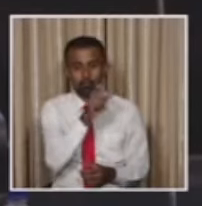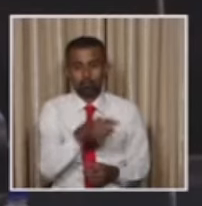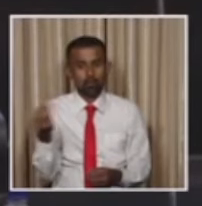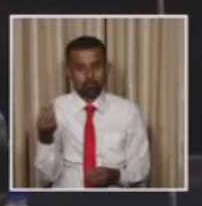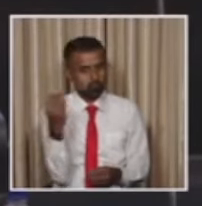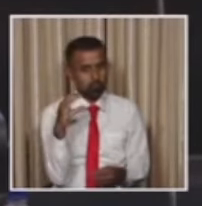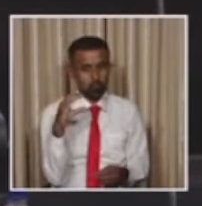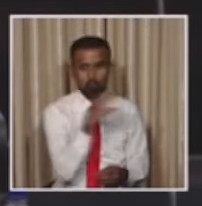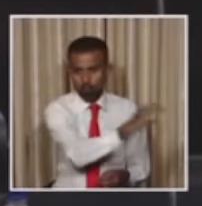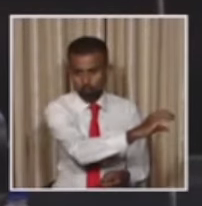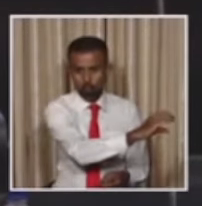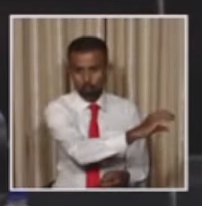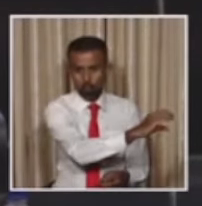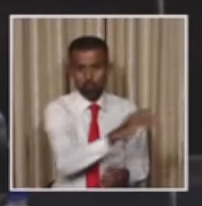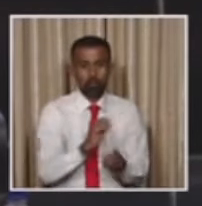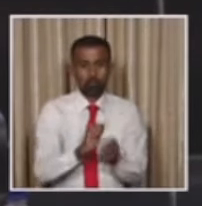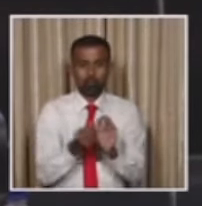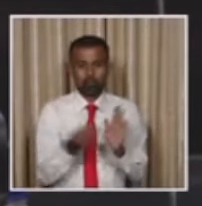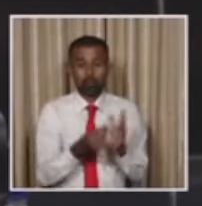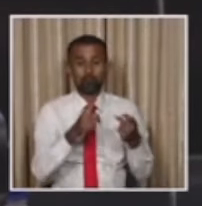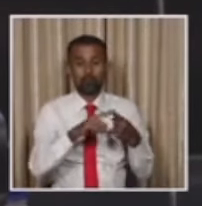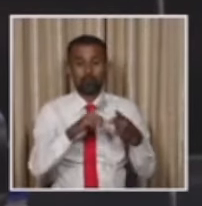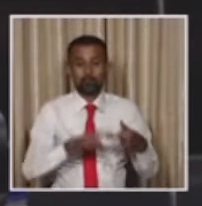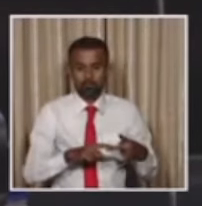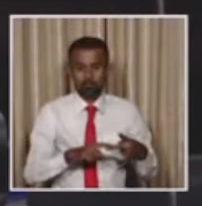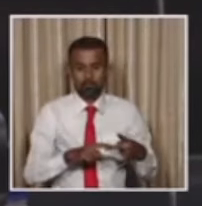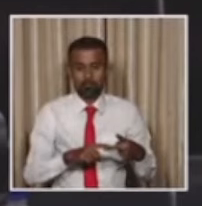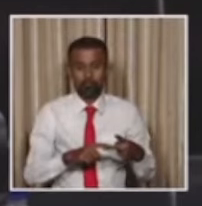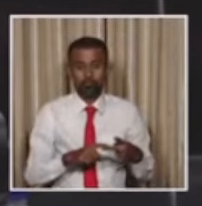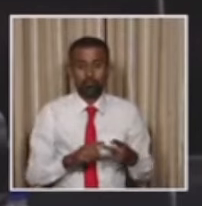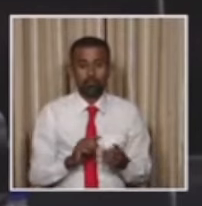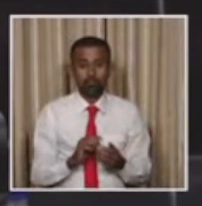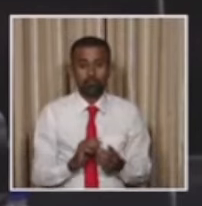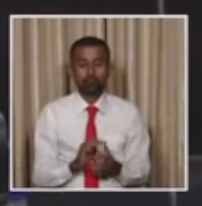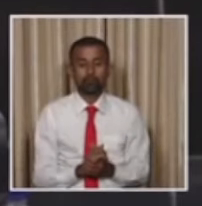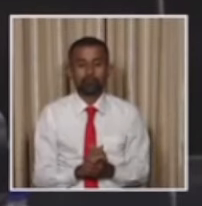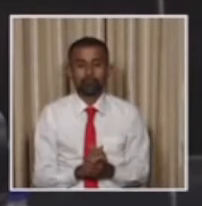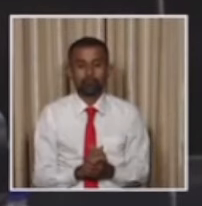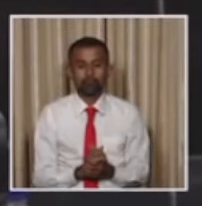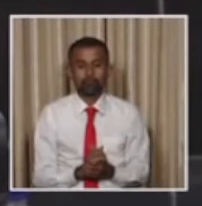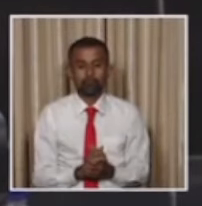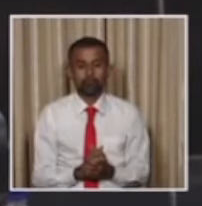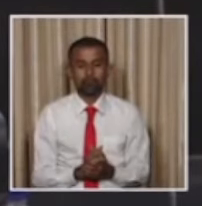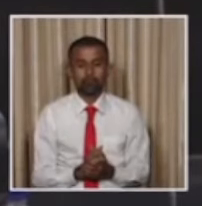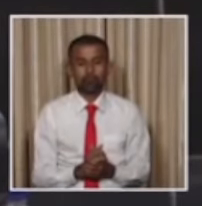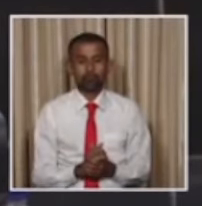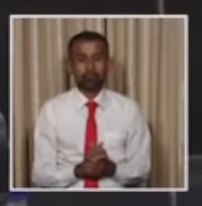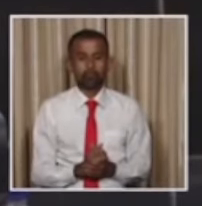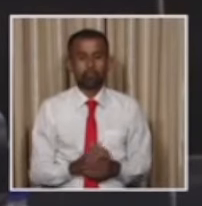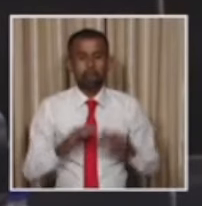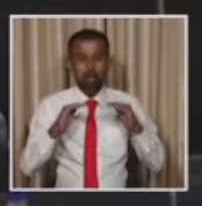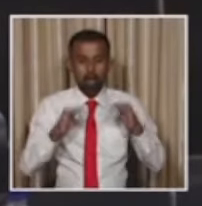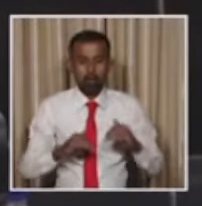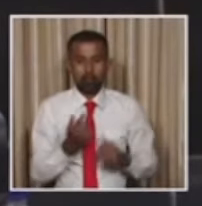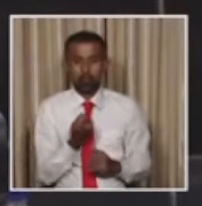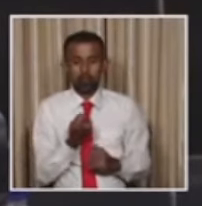දෙන්න ඕනේ. ඒ සංශෝධනයේ ගේමු. දෙක තමයි ගේමු සංශෝධනයක් අර අවම